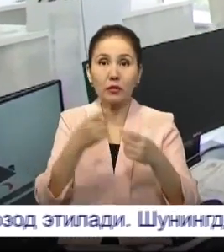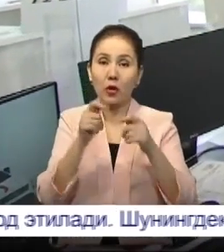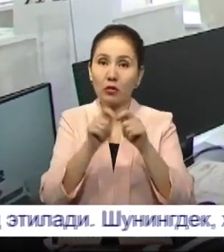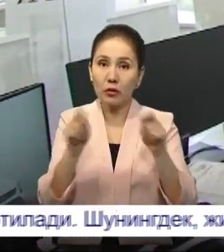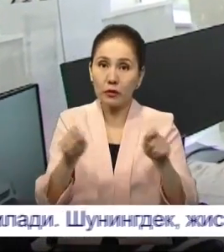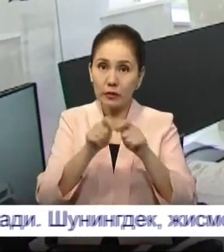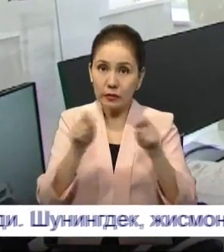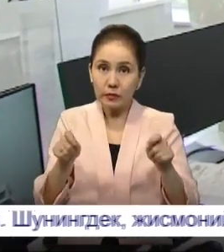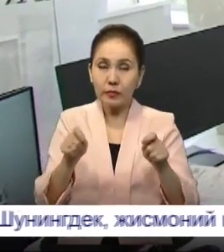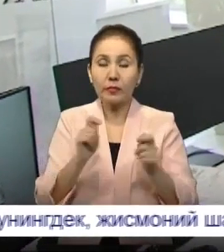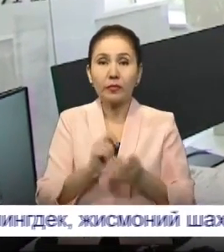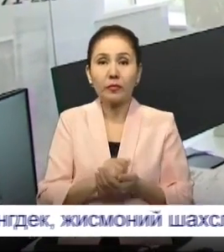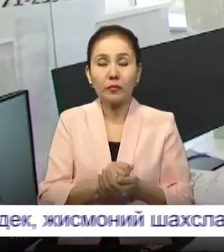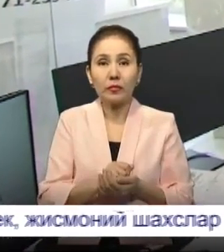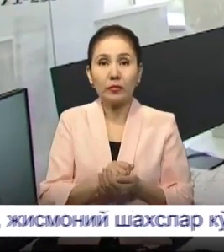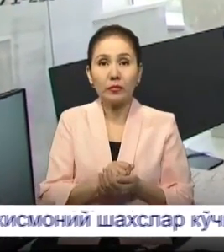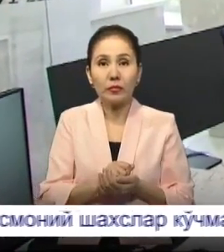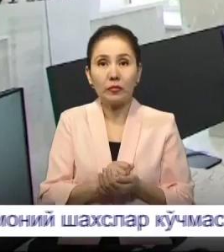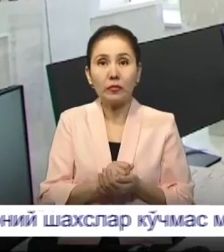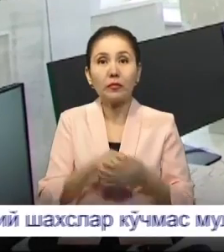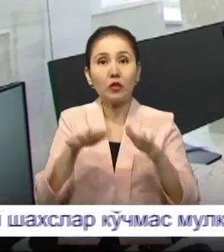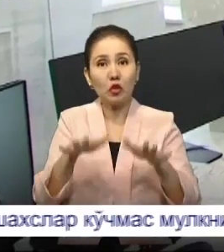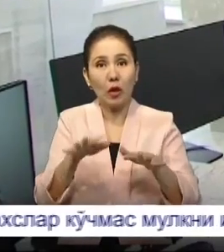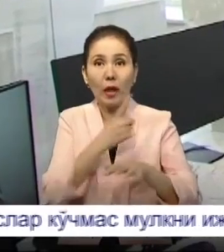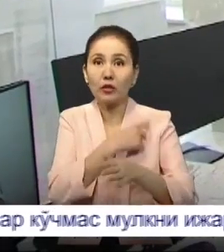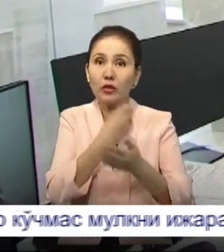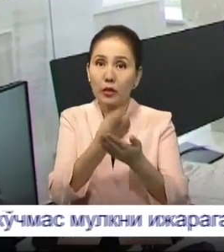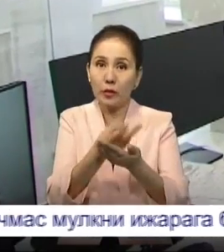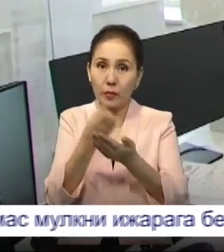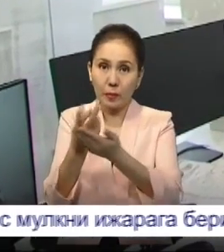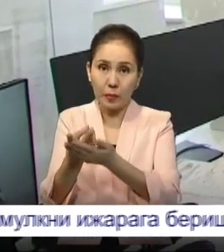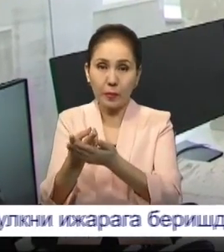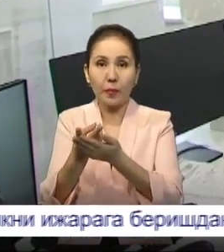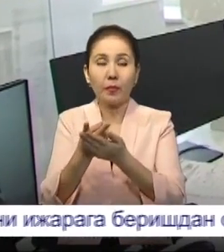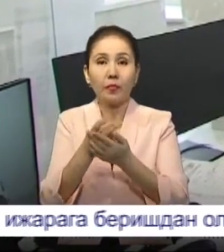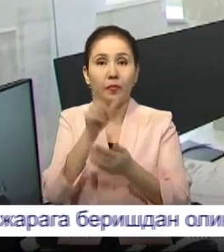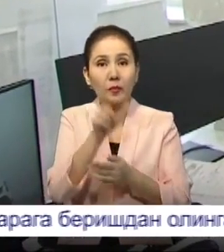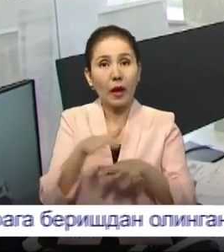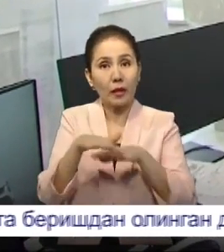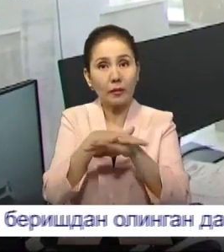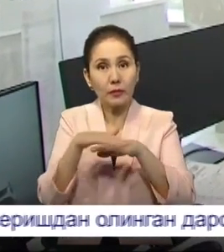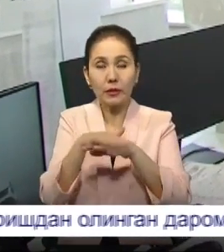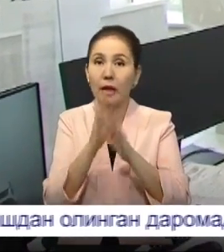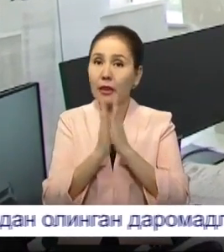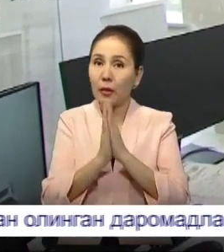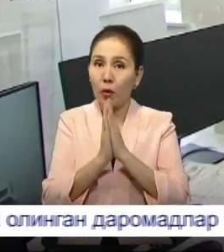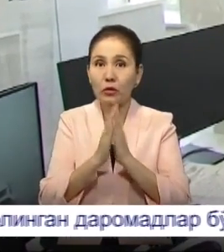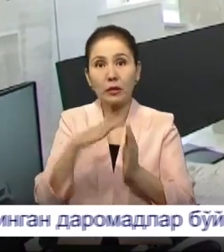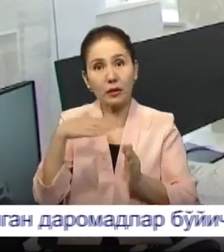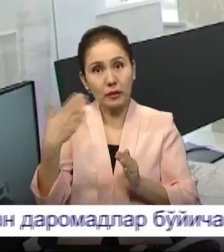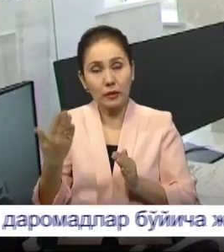bo'ldi. Shifoxonalar ancha joylashtirib, keyin undan tashqari mana xalqimizdan iltimos qilgandik, shu tomonlama